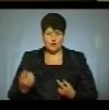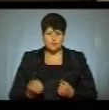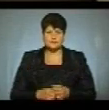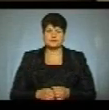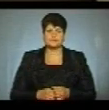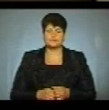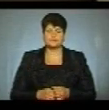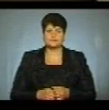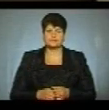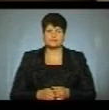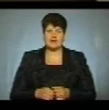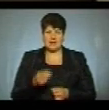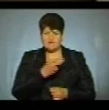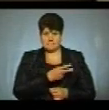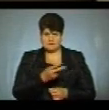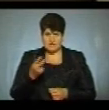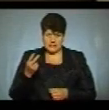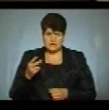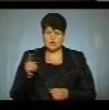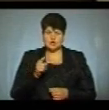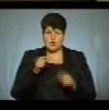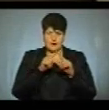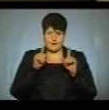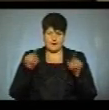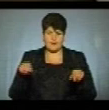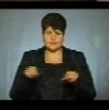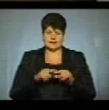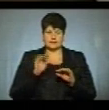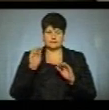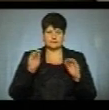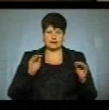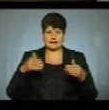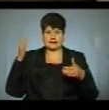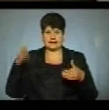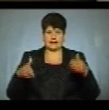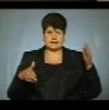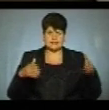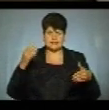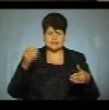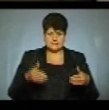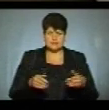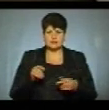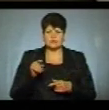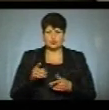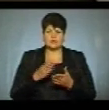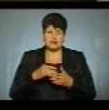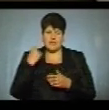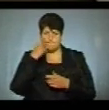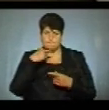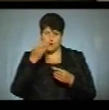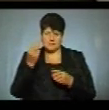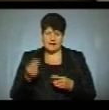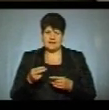Мабуть, видно, що картини розташували на стінах. Тут є портрети,